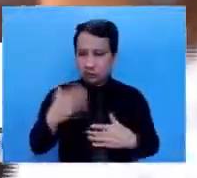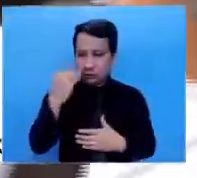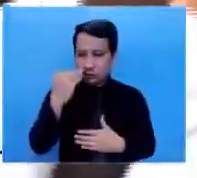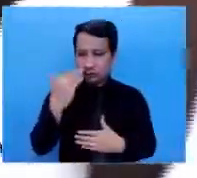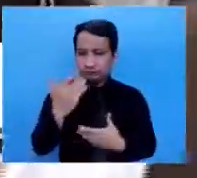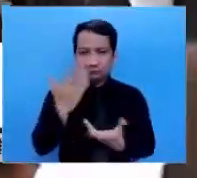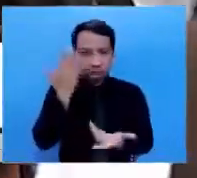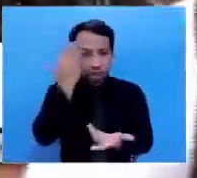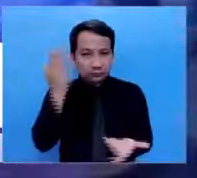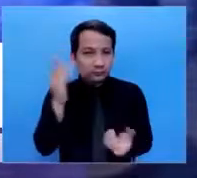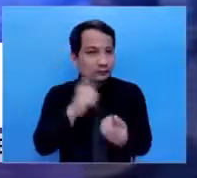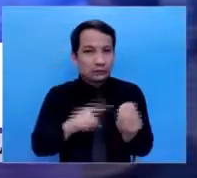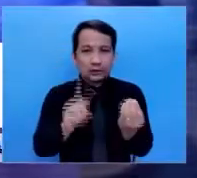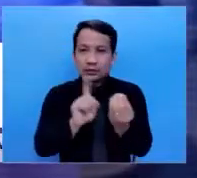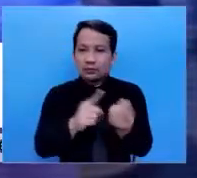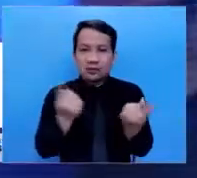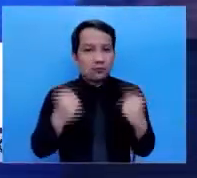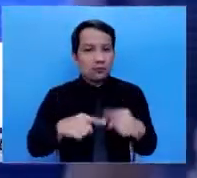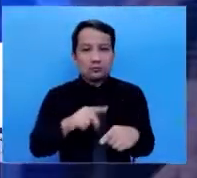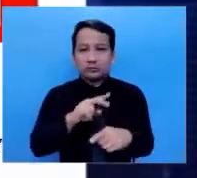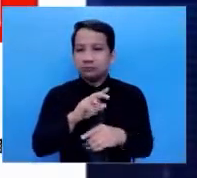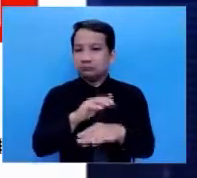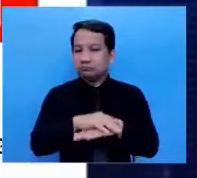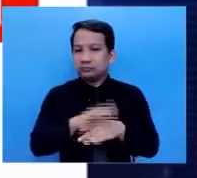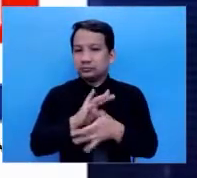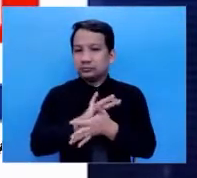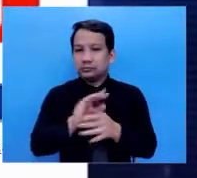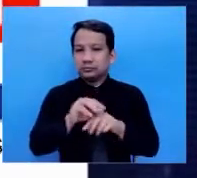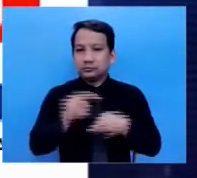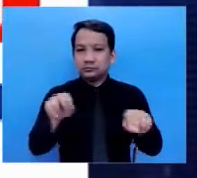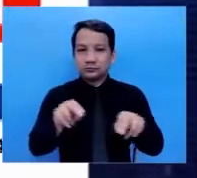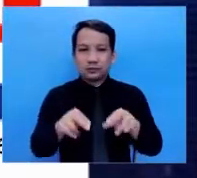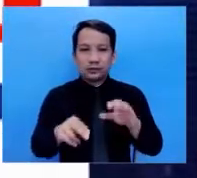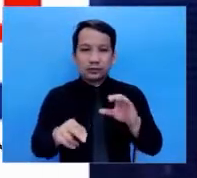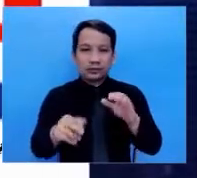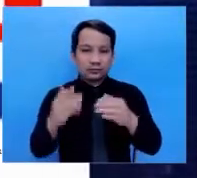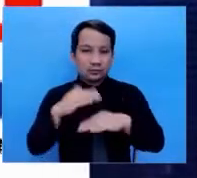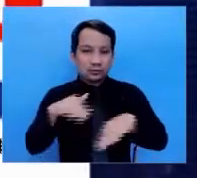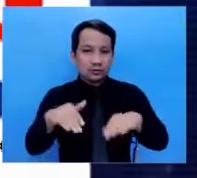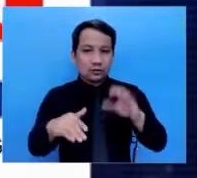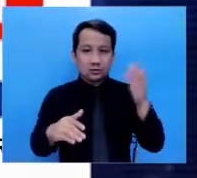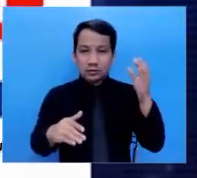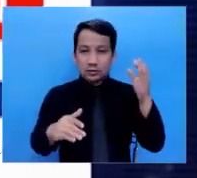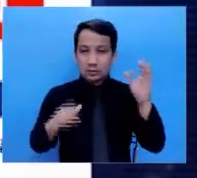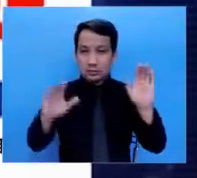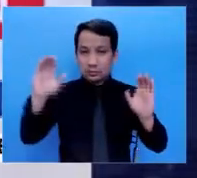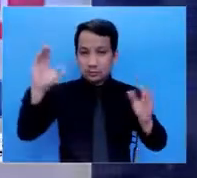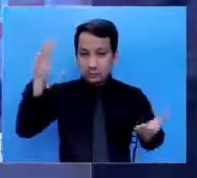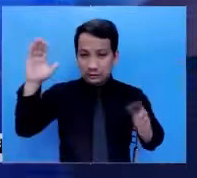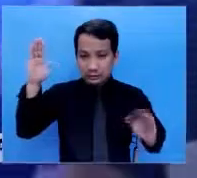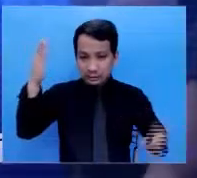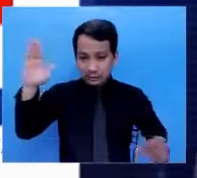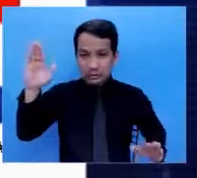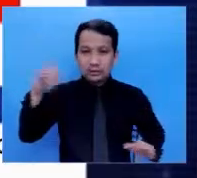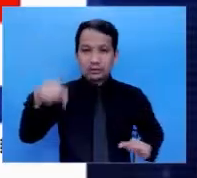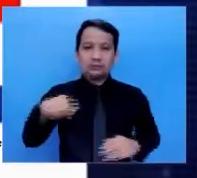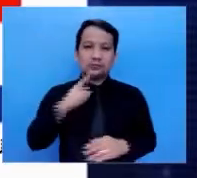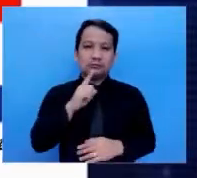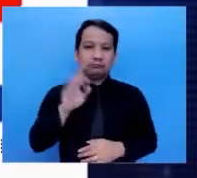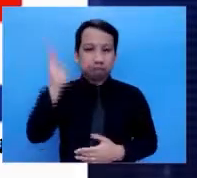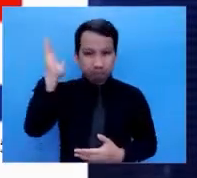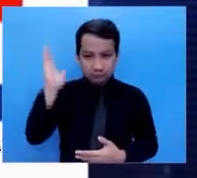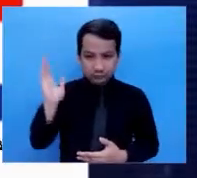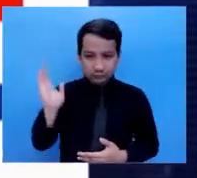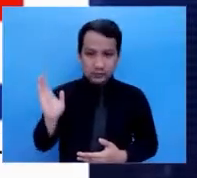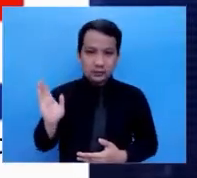unpredictability ng virus. Alert Level 1 din sa ilang lugar sa Cordillera, kasamang Ilocos Region, Cagayan Valley, Central Luzon at